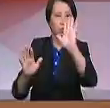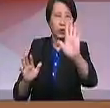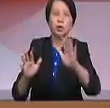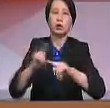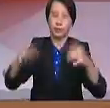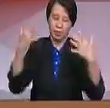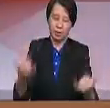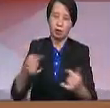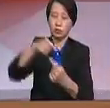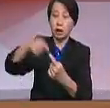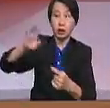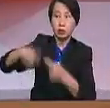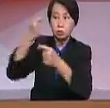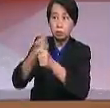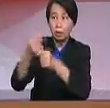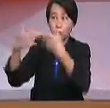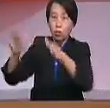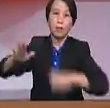yang ditetapkan lagi.